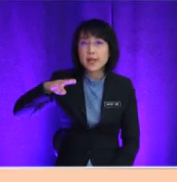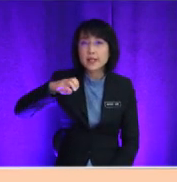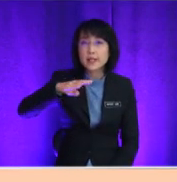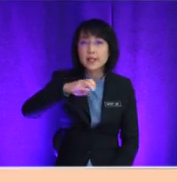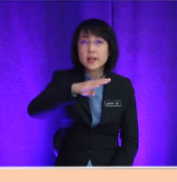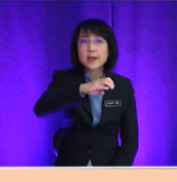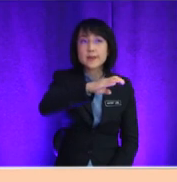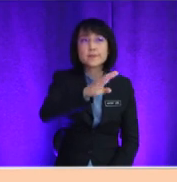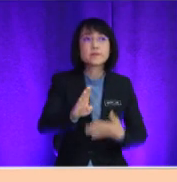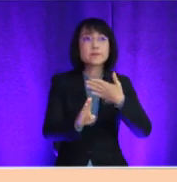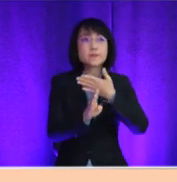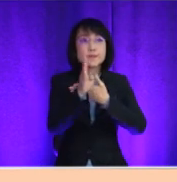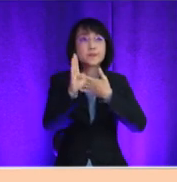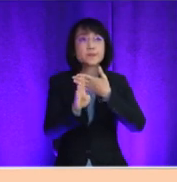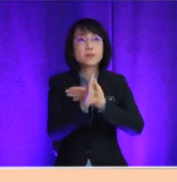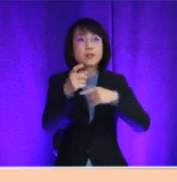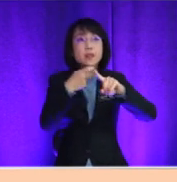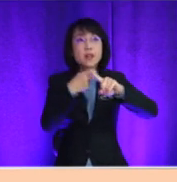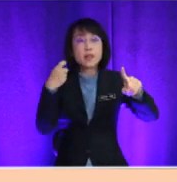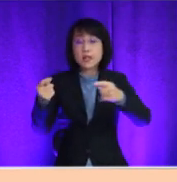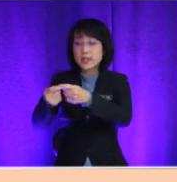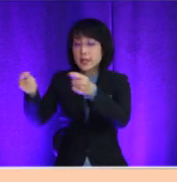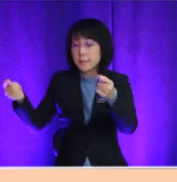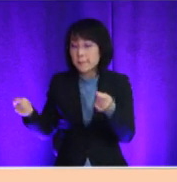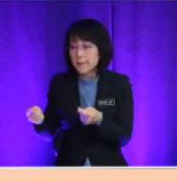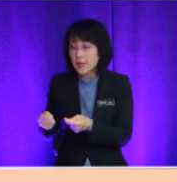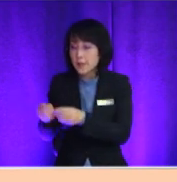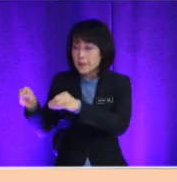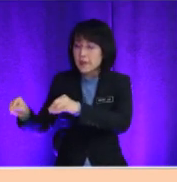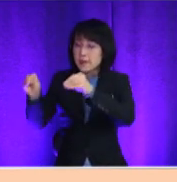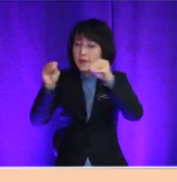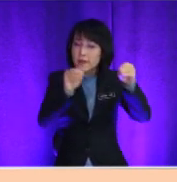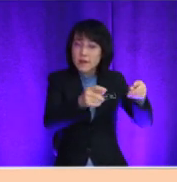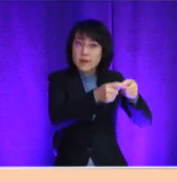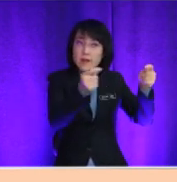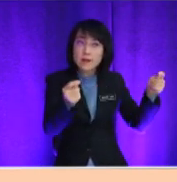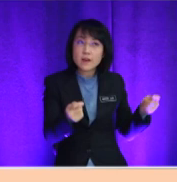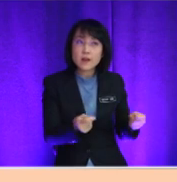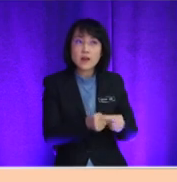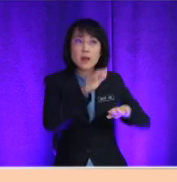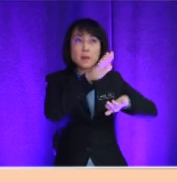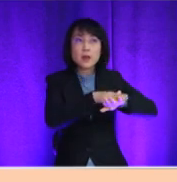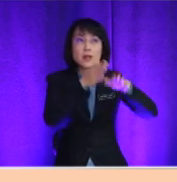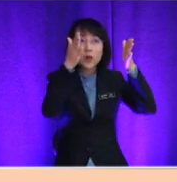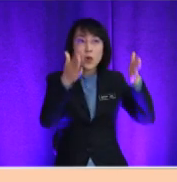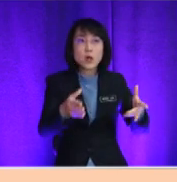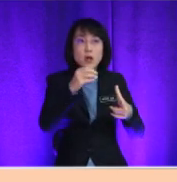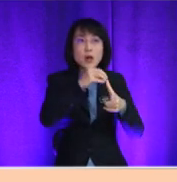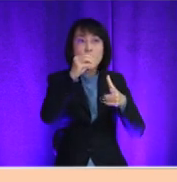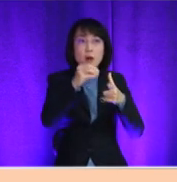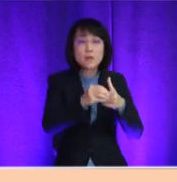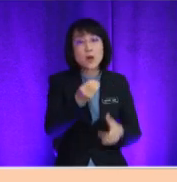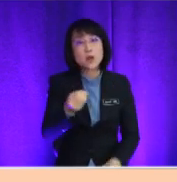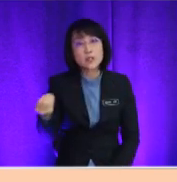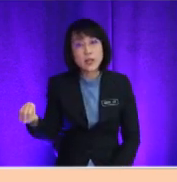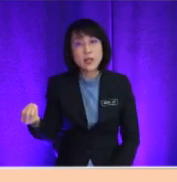yang berbahaya dari tempat ke tempat lain pada seseorang atau objek mungkin B3 itu melekat pada individu